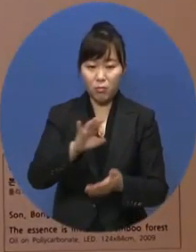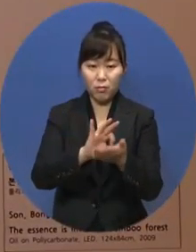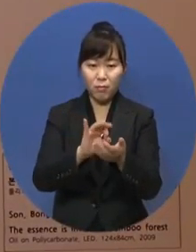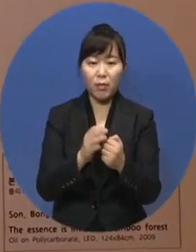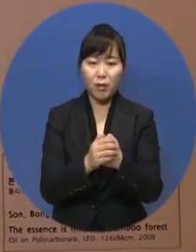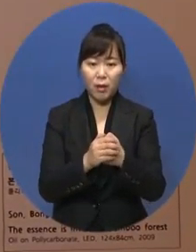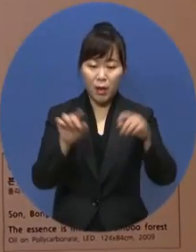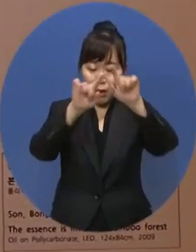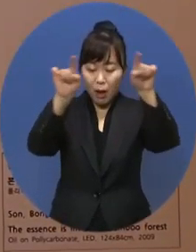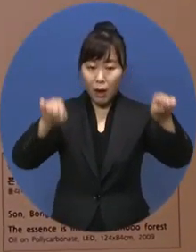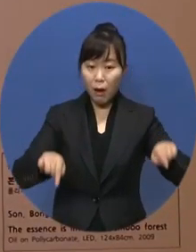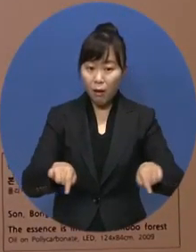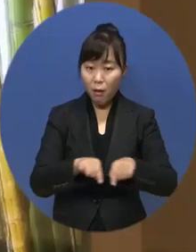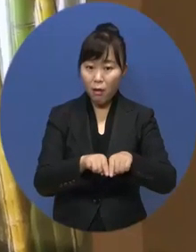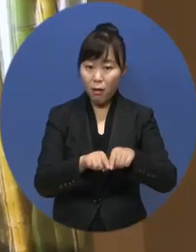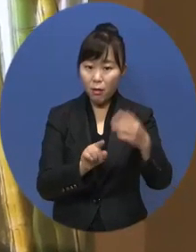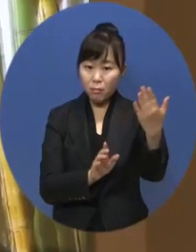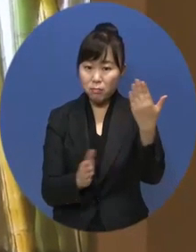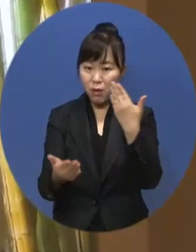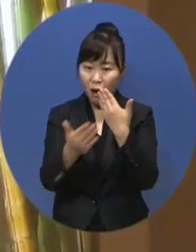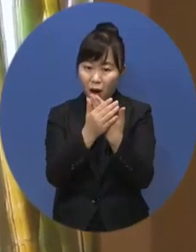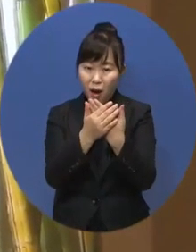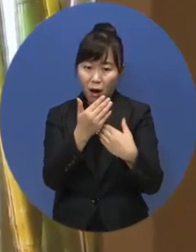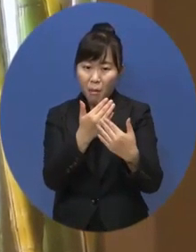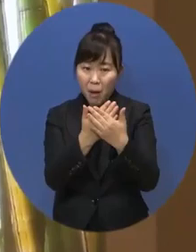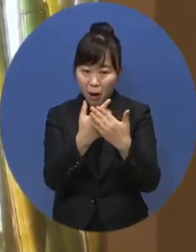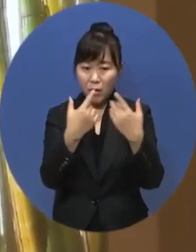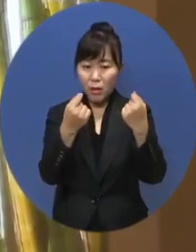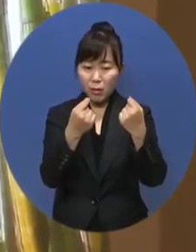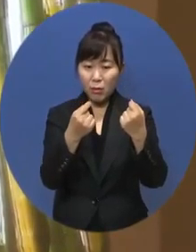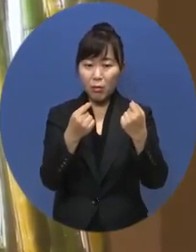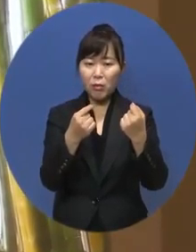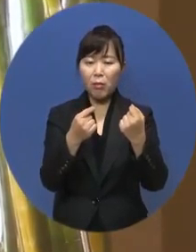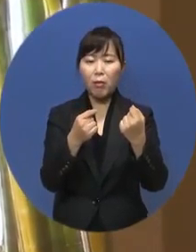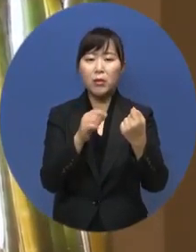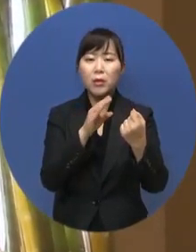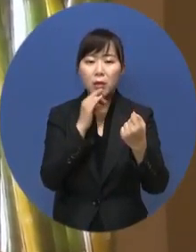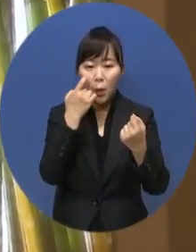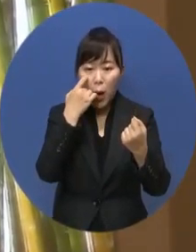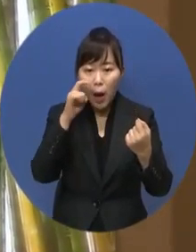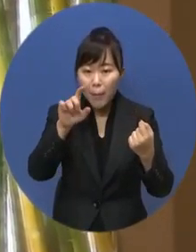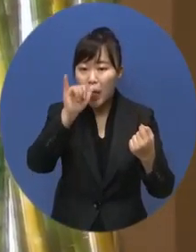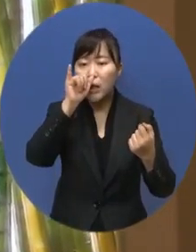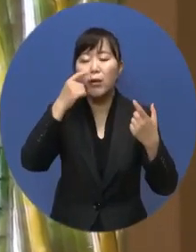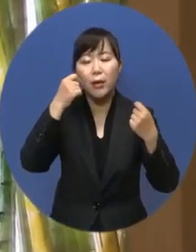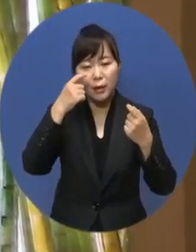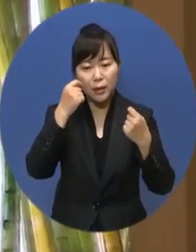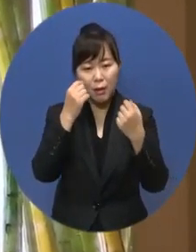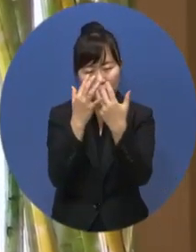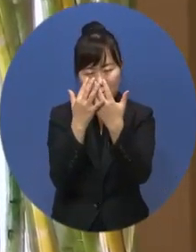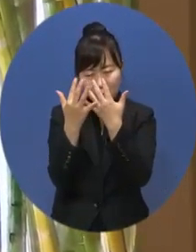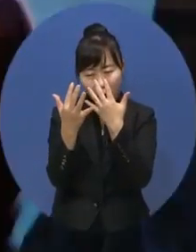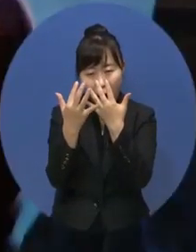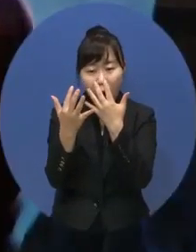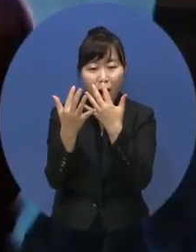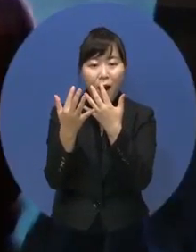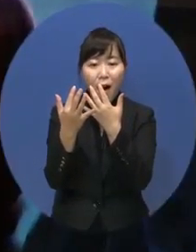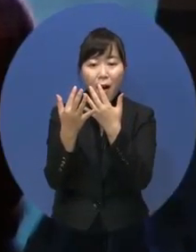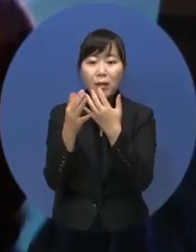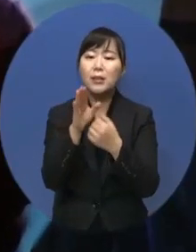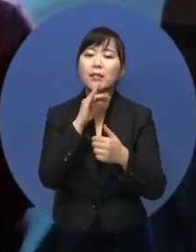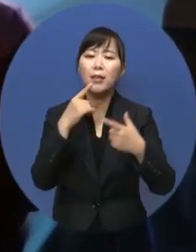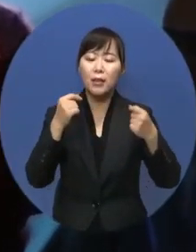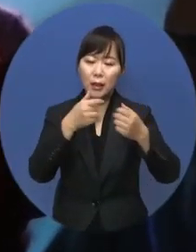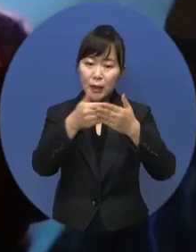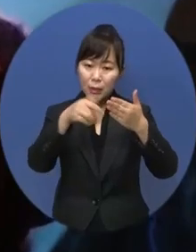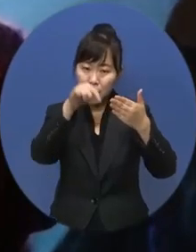아크릴판에 그림을 그리고 판을 덧대어 표현해 완성한 작품은 마치 코앞에 있는 것 같은 입체감과 사실감으로